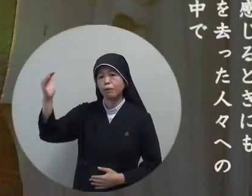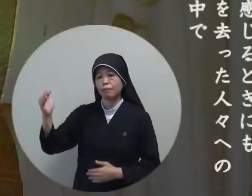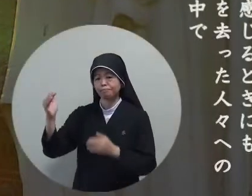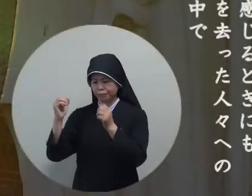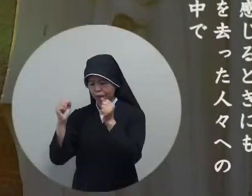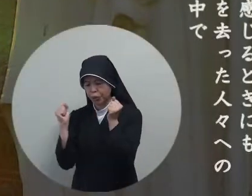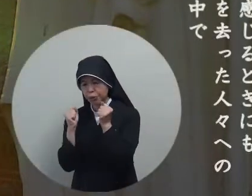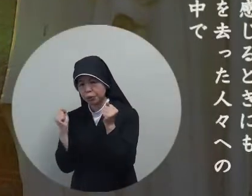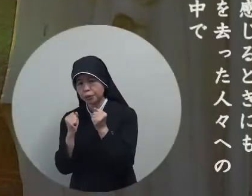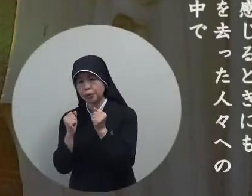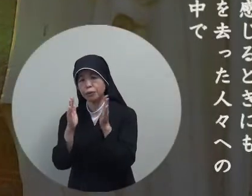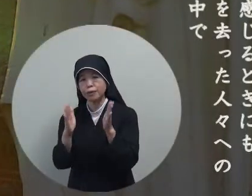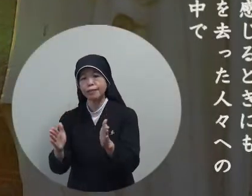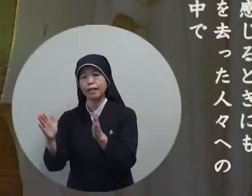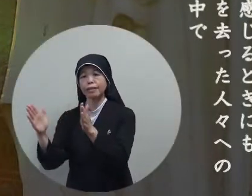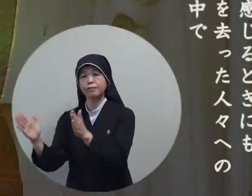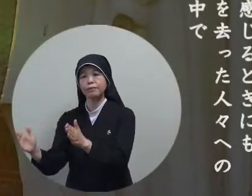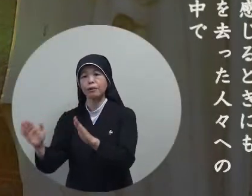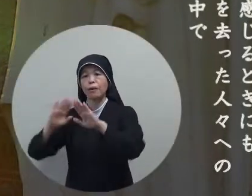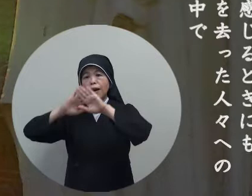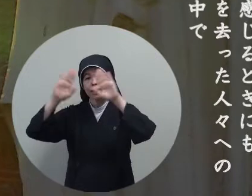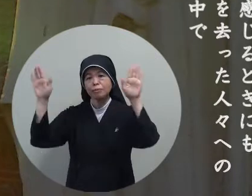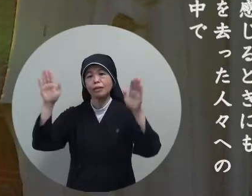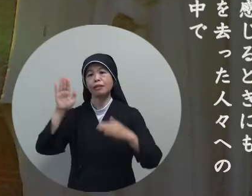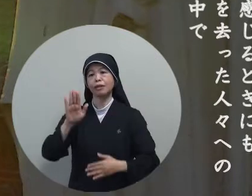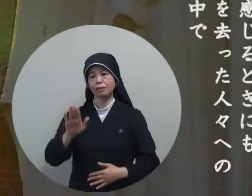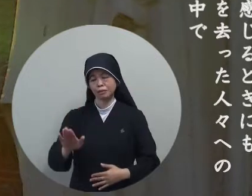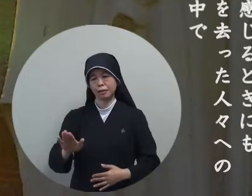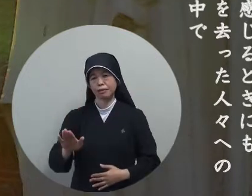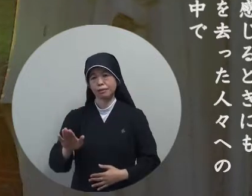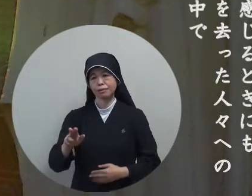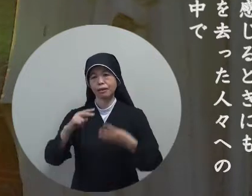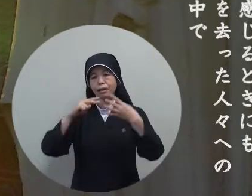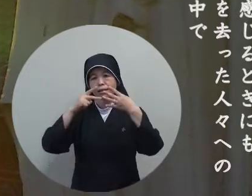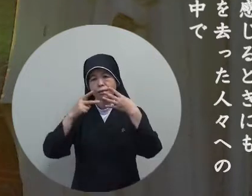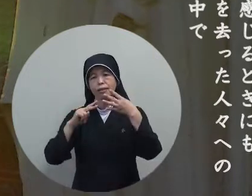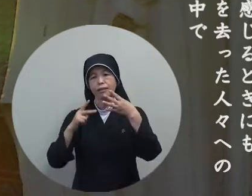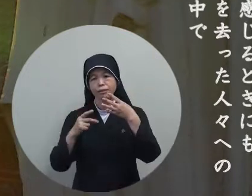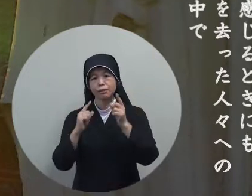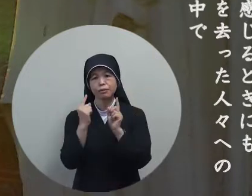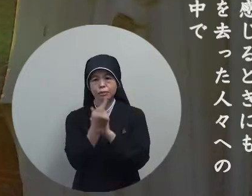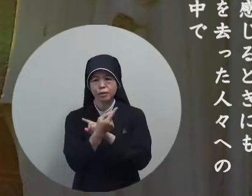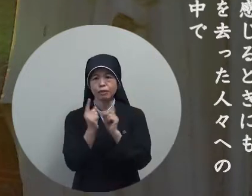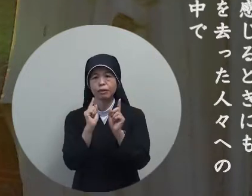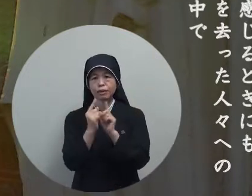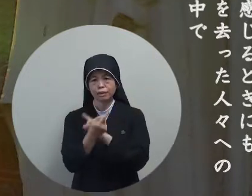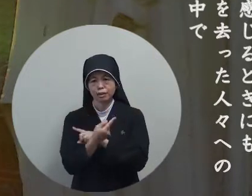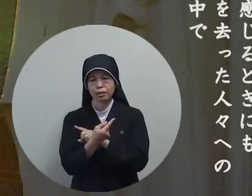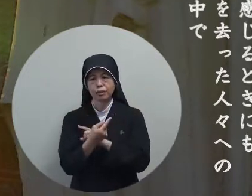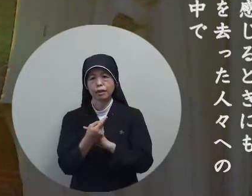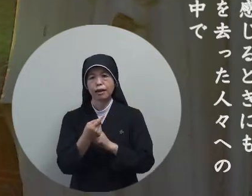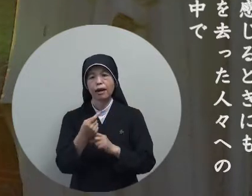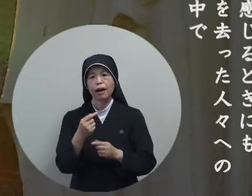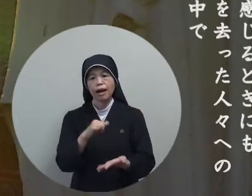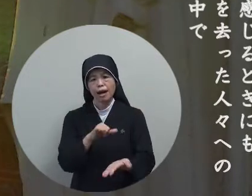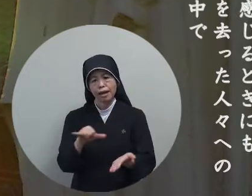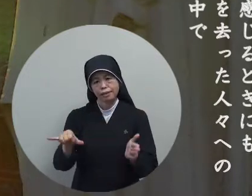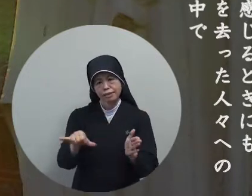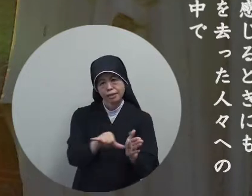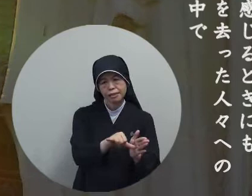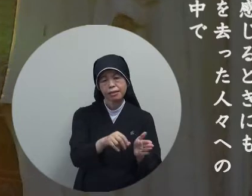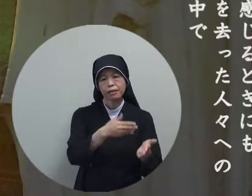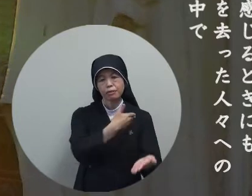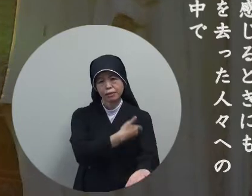山々は冬の支度を始めているかのようです。季節の移り変わり、人生の